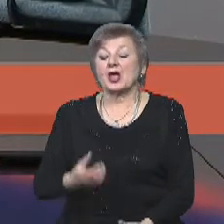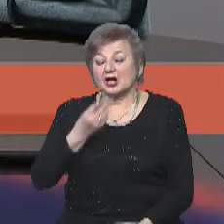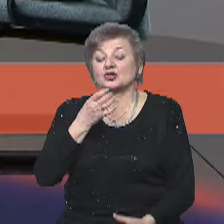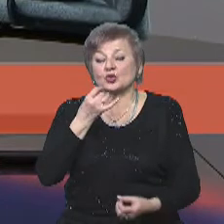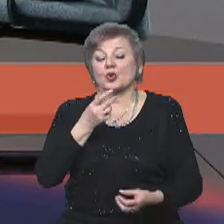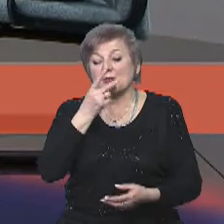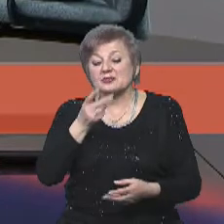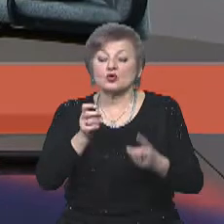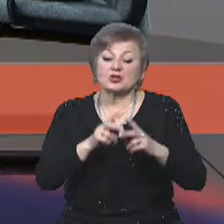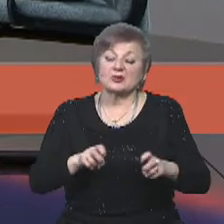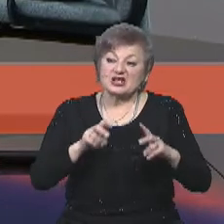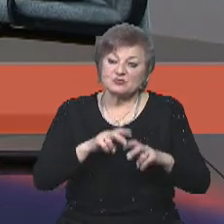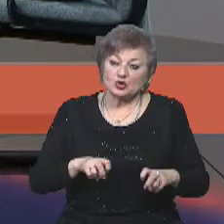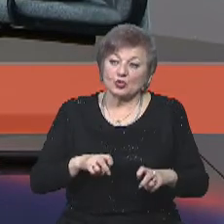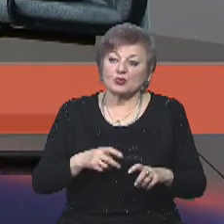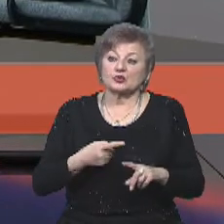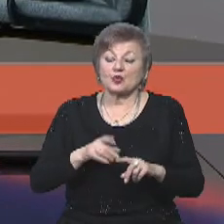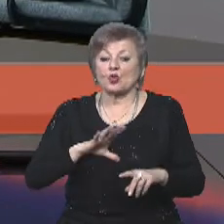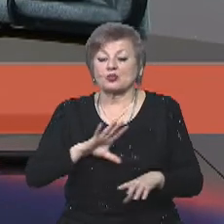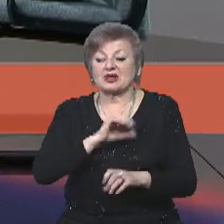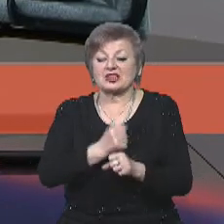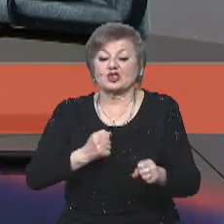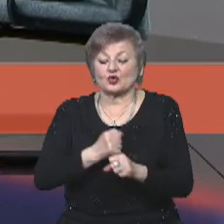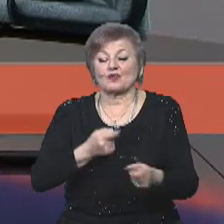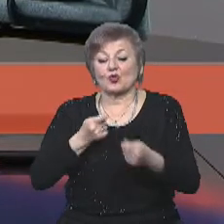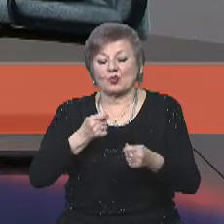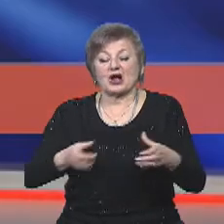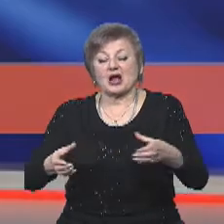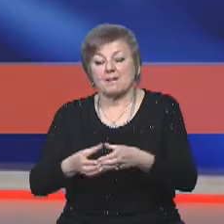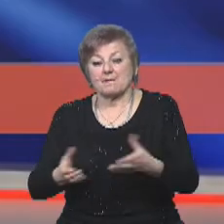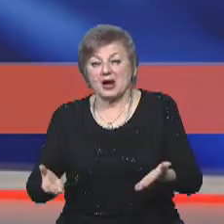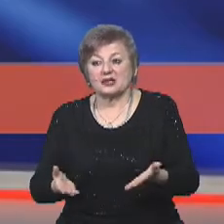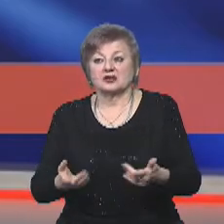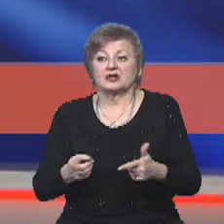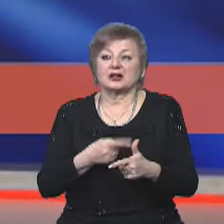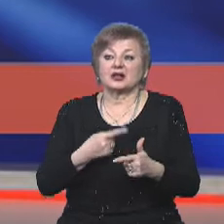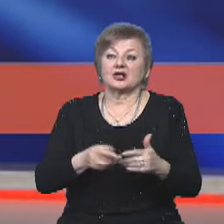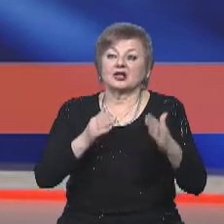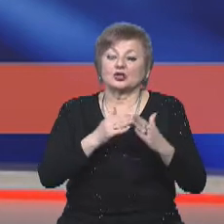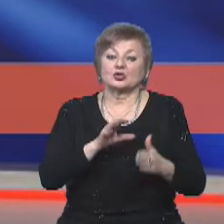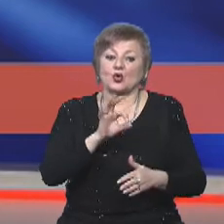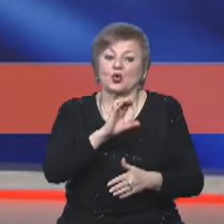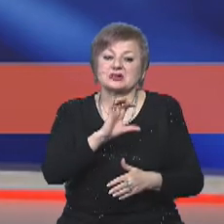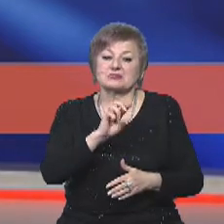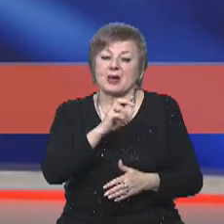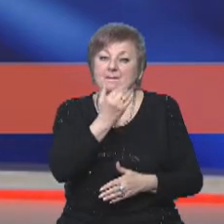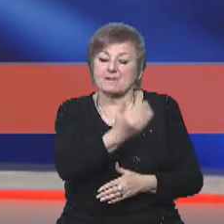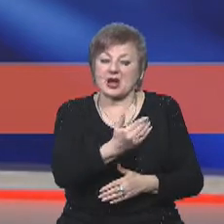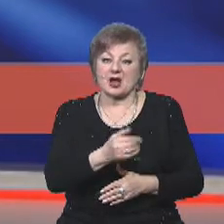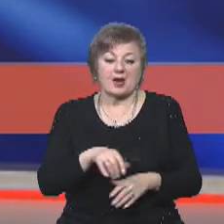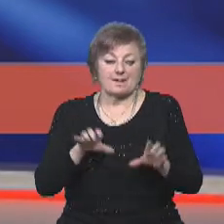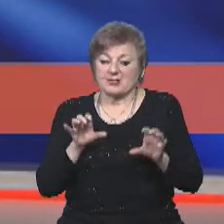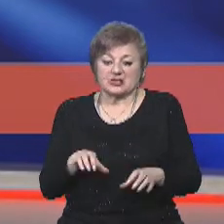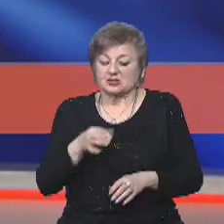посмотрим, разберемся. Возможно, это недоработка управляющей компании. Возможно, этот дом действительно ОСББ, еще сам